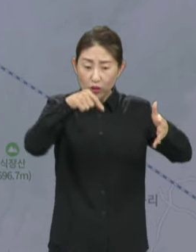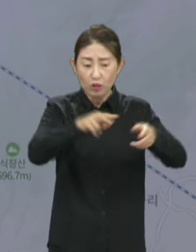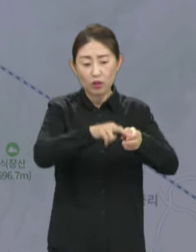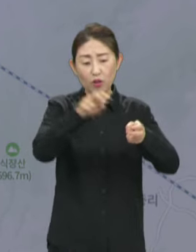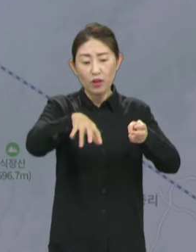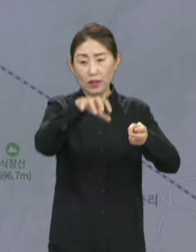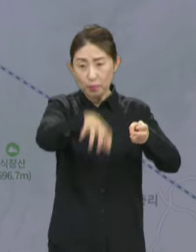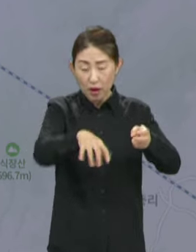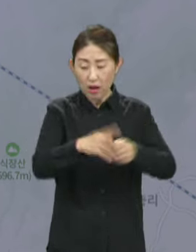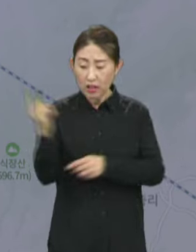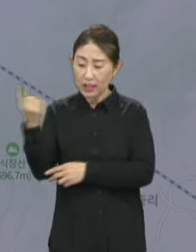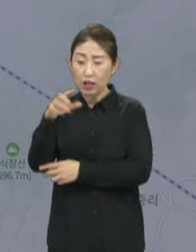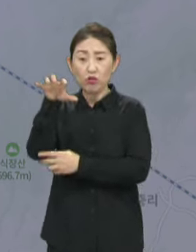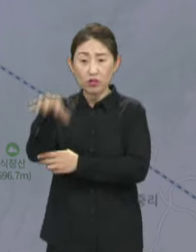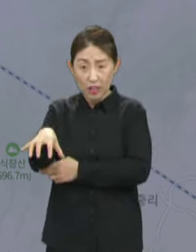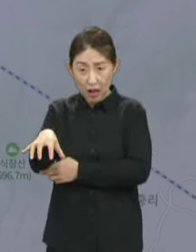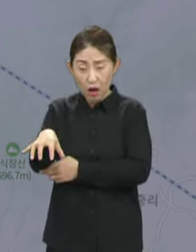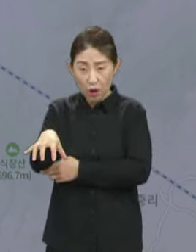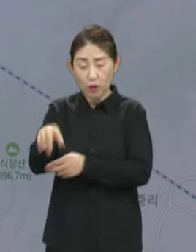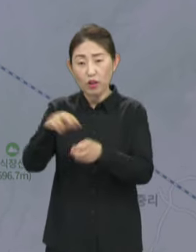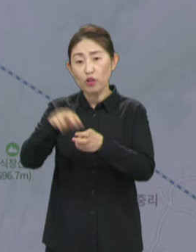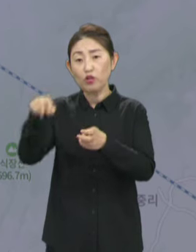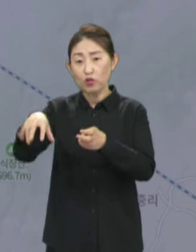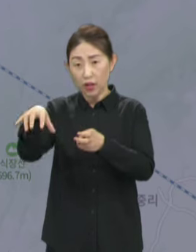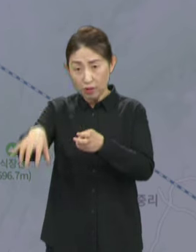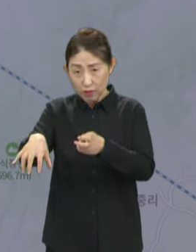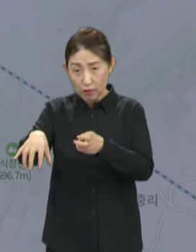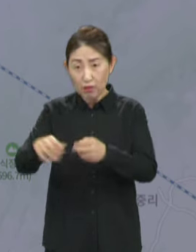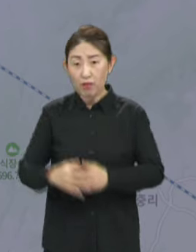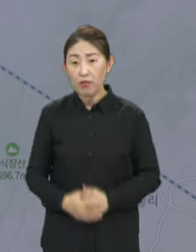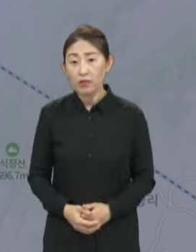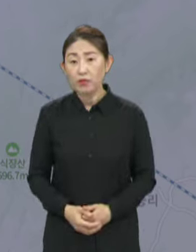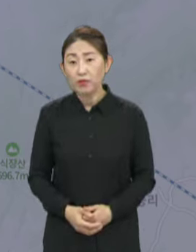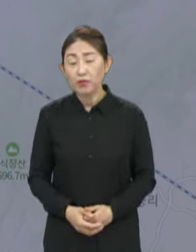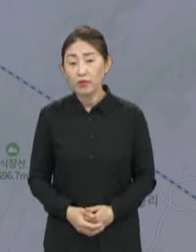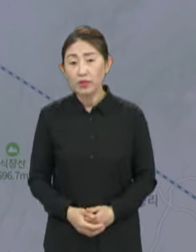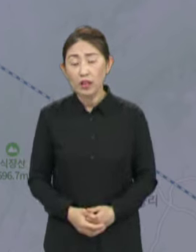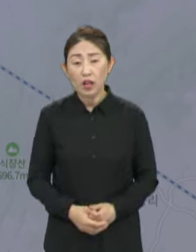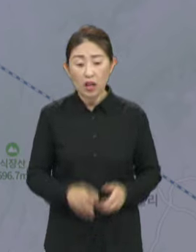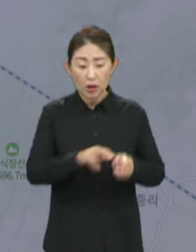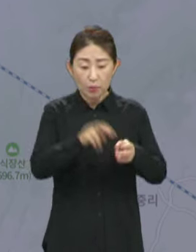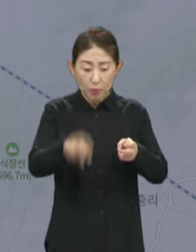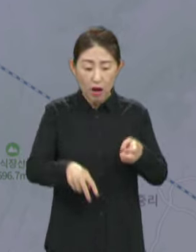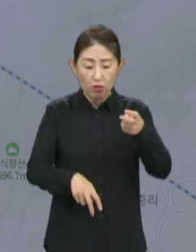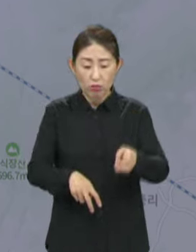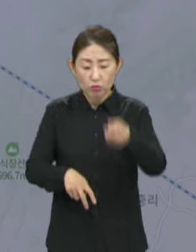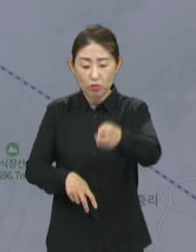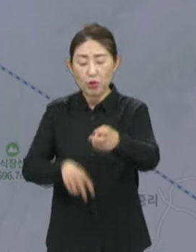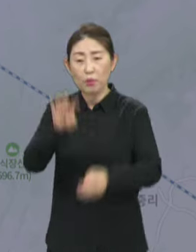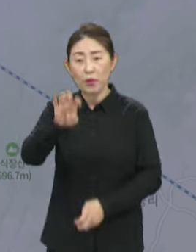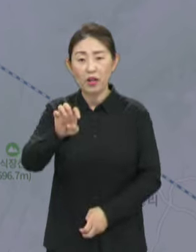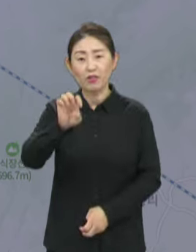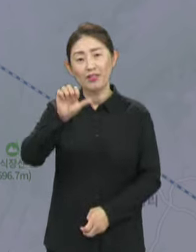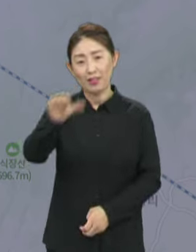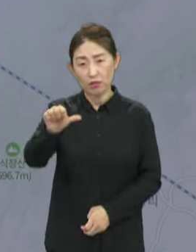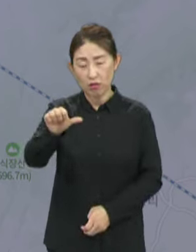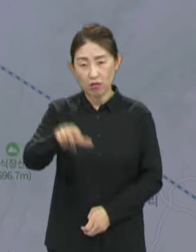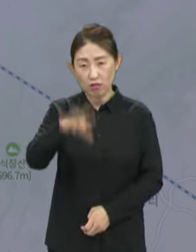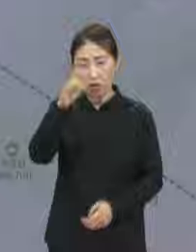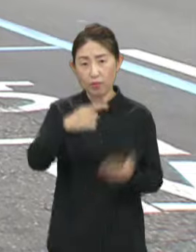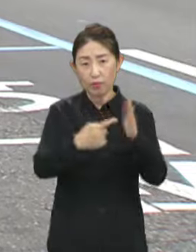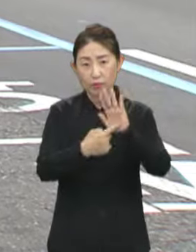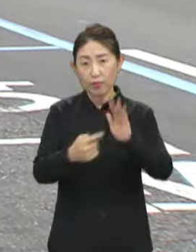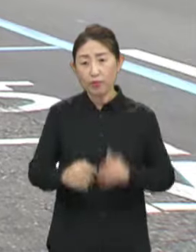정거장, 야구장과 한밭운동장 이용객을 고려한 대응 정거장 등 45개 정거장의 세부 위치를 처음 공개한